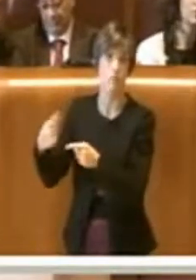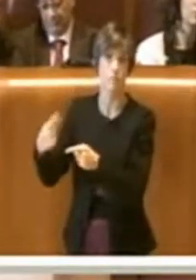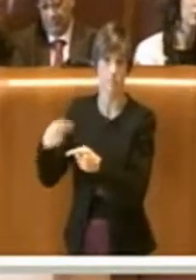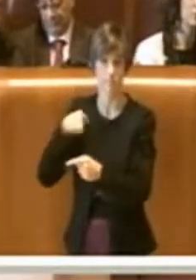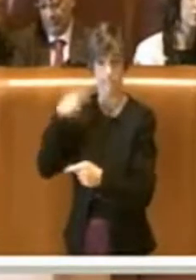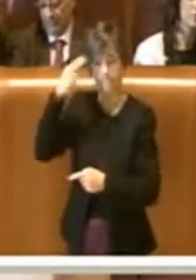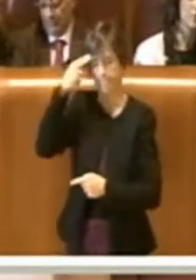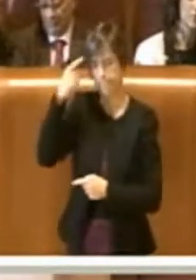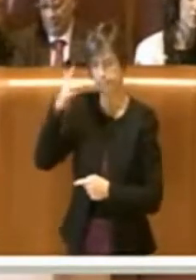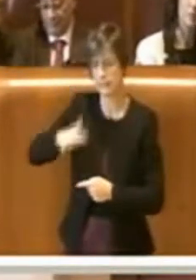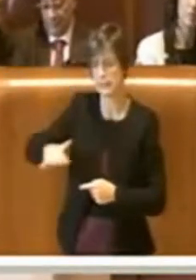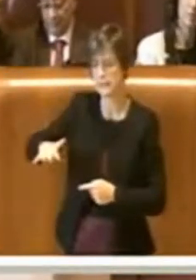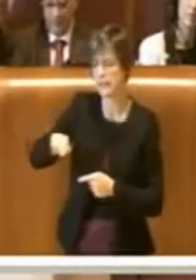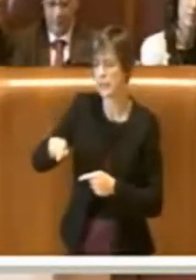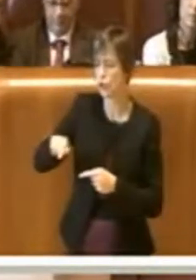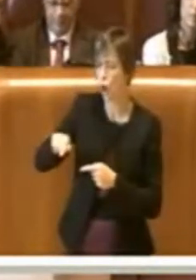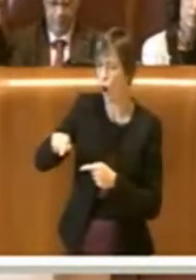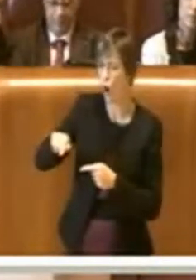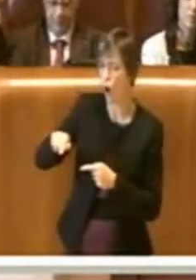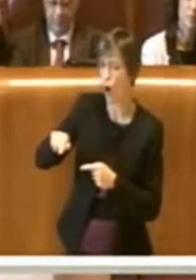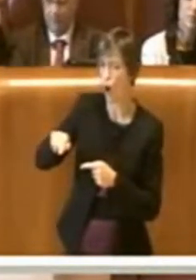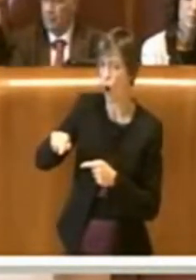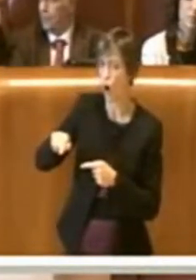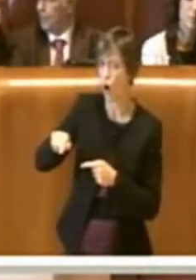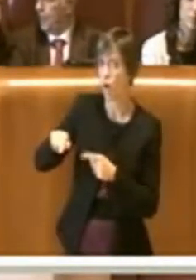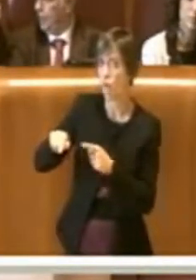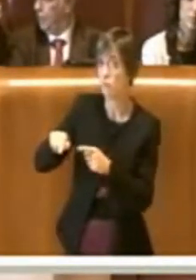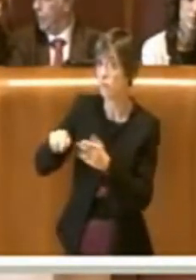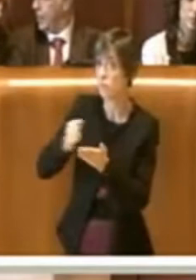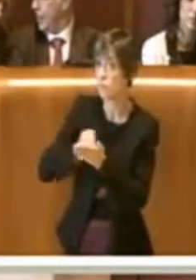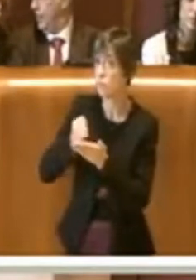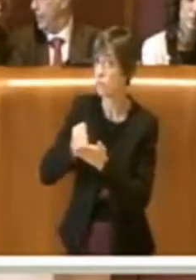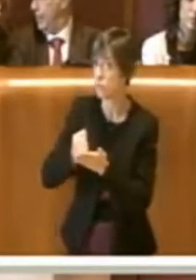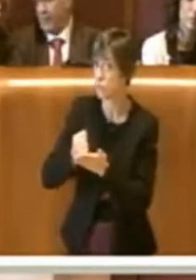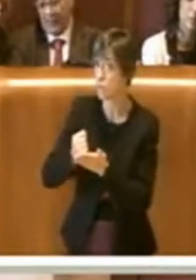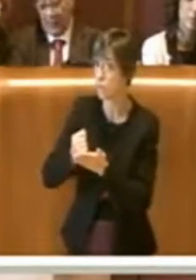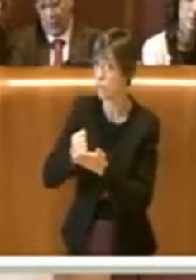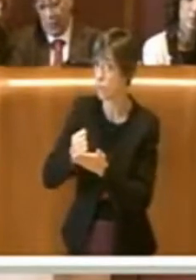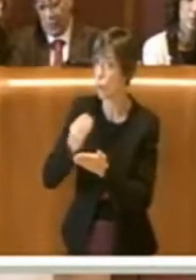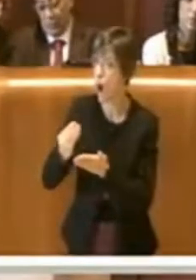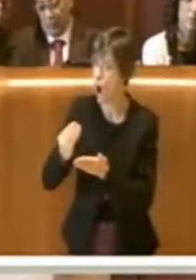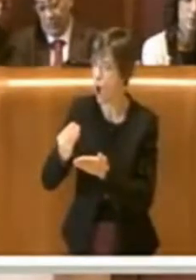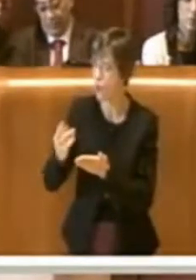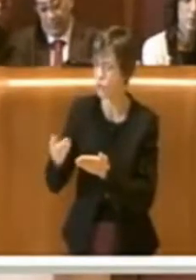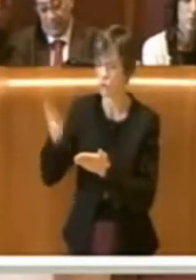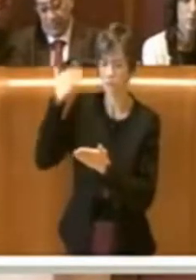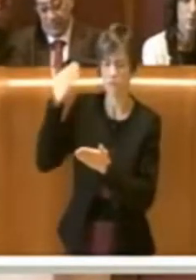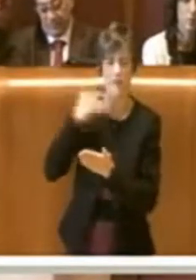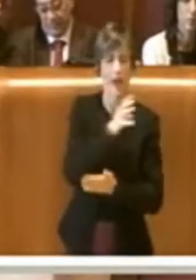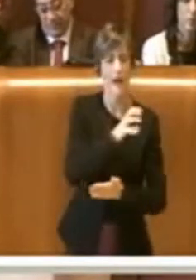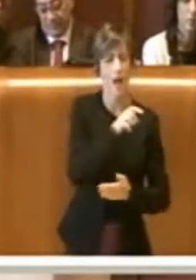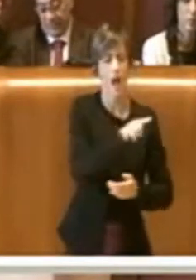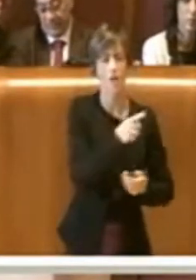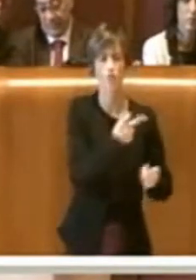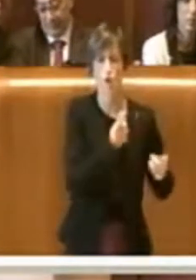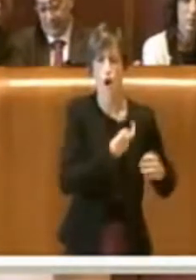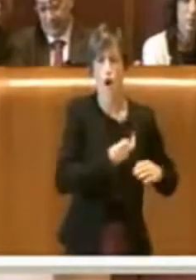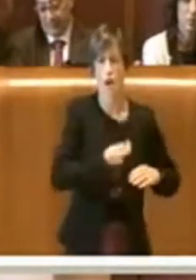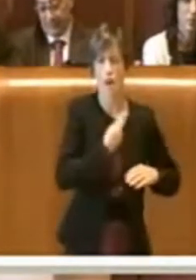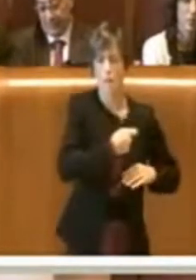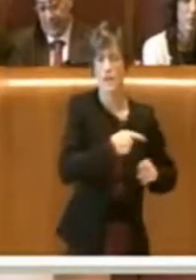è stato autorizzato sotto la Regione a guida Storace,